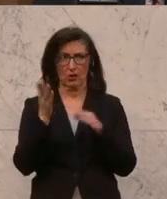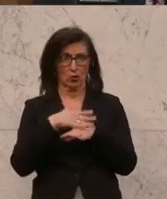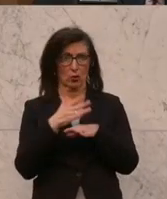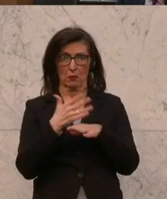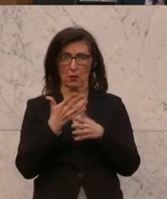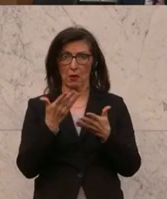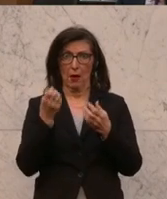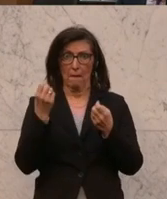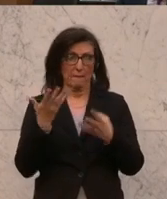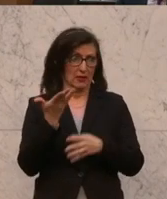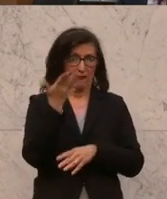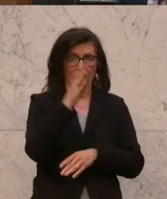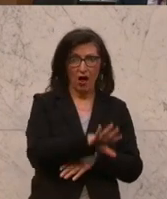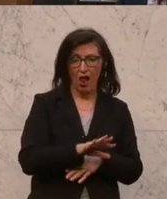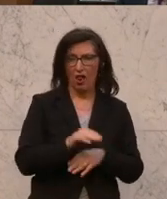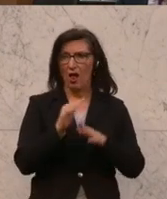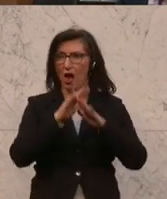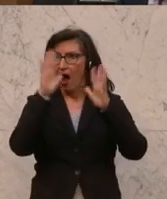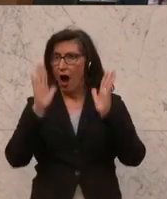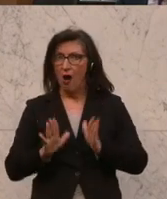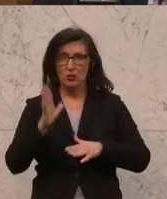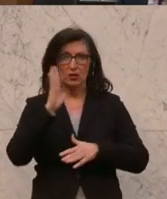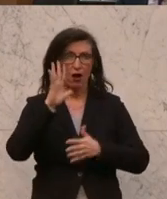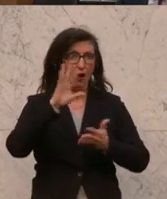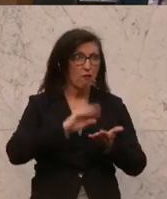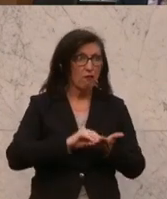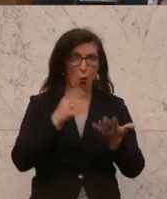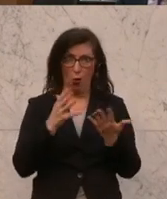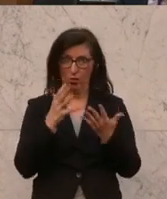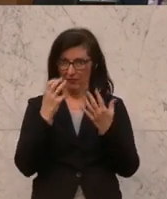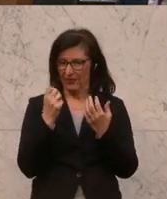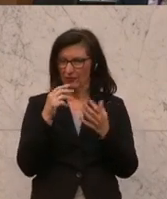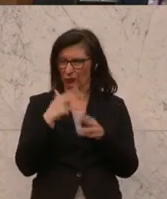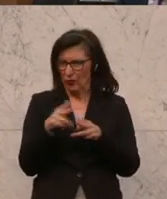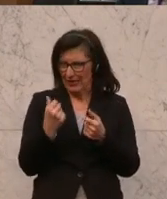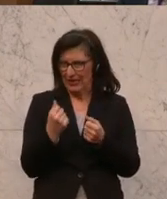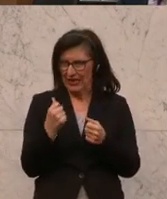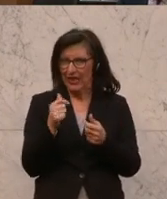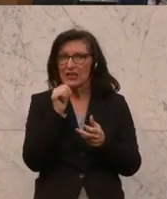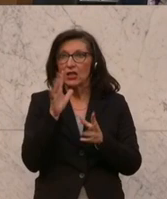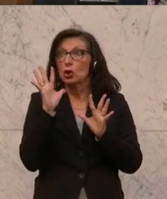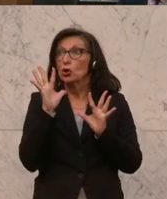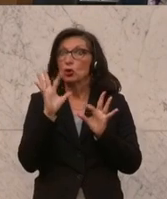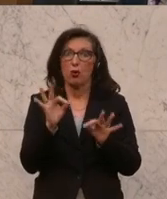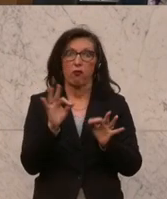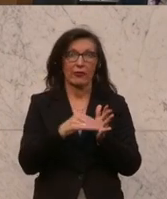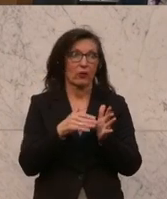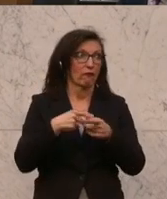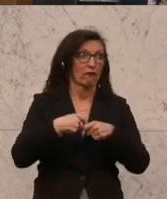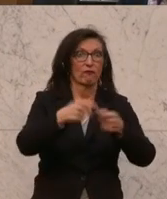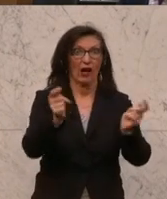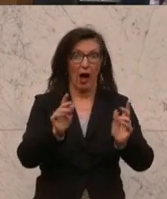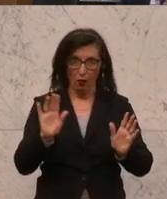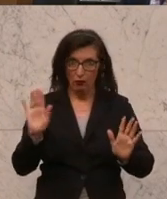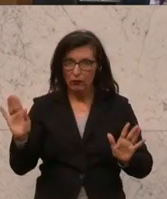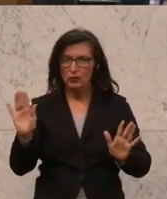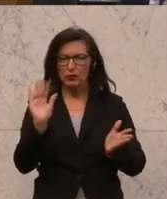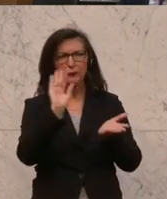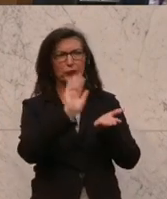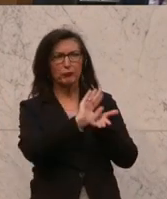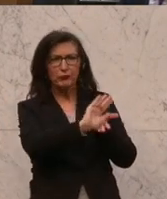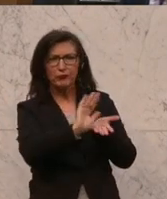eintritt, dass die Häuser, die Wohnungen, die Sicherstellung an sich nicht sofort veräußert werden muss, sondern dass man da einfach auch